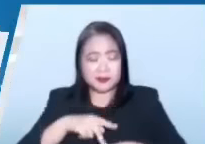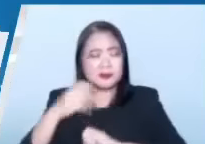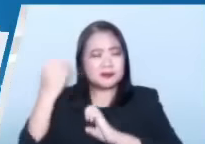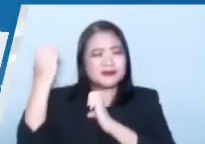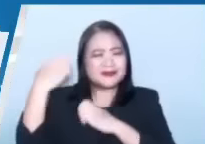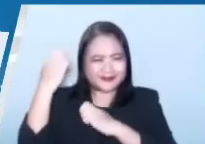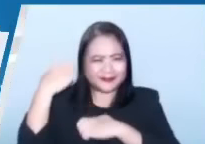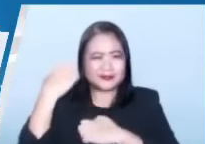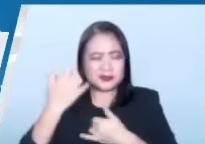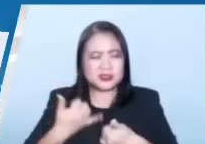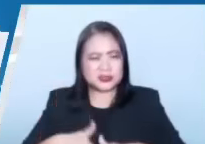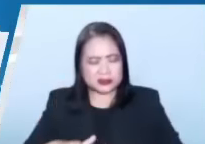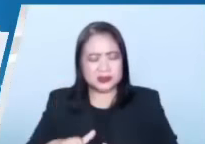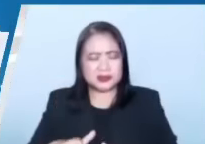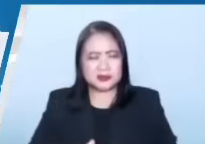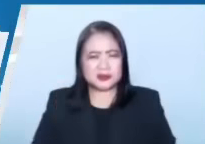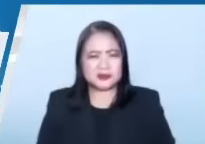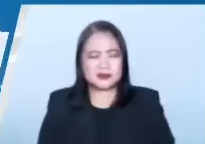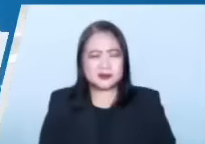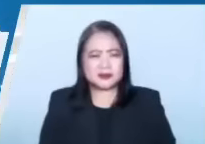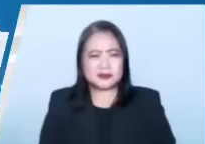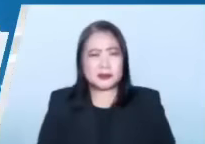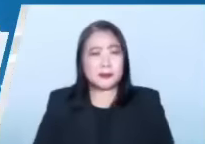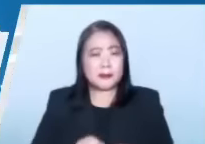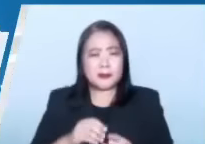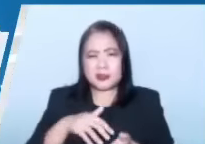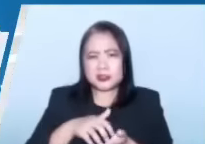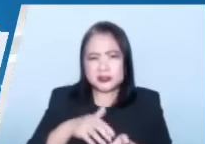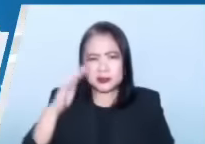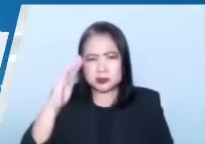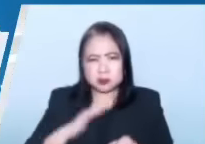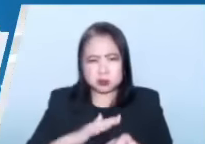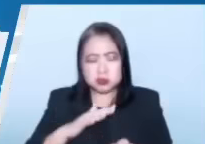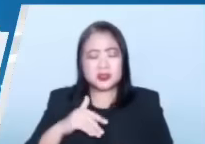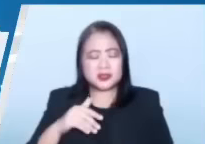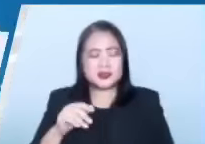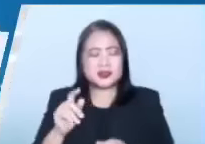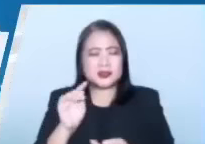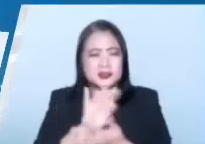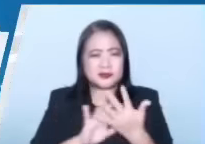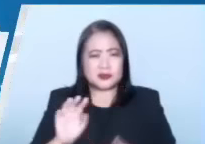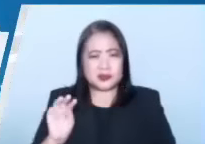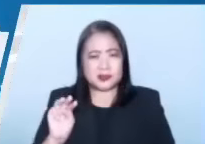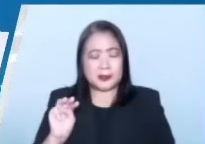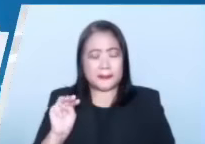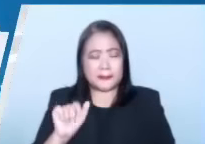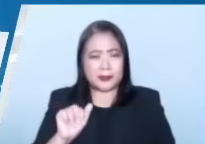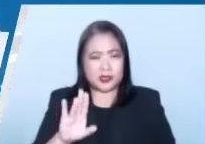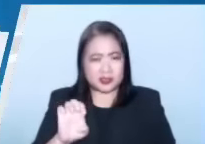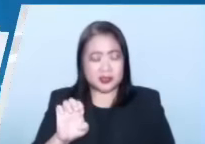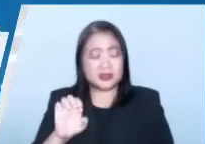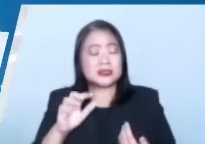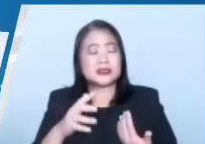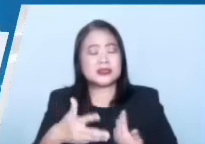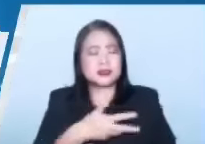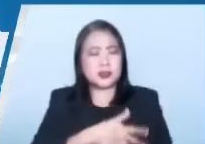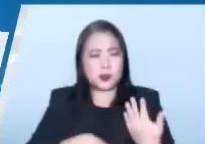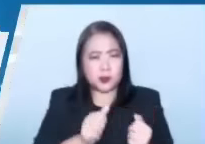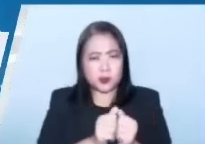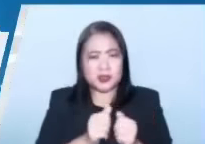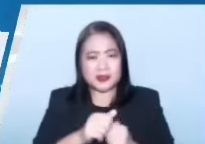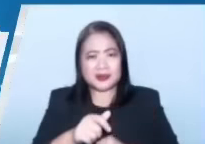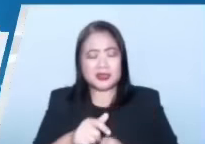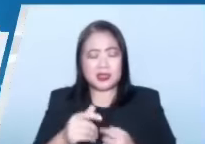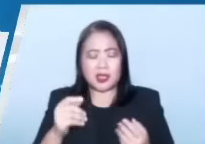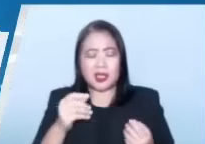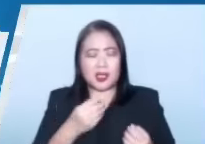bahagyang hihina pa rin po itong bagyong si Marcy dahil nga sa interaction niya doon sa northeast o sa malamig na hangin po galing sa